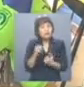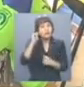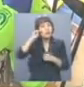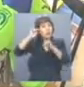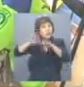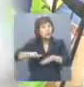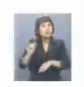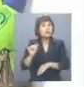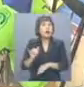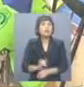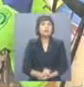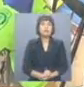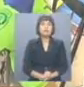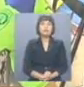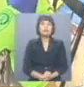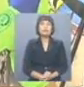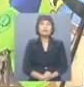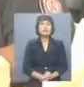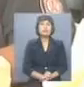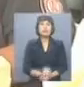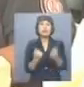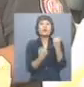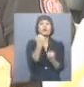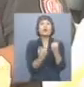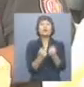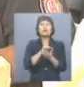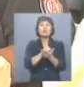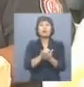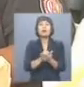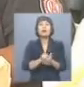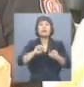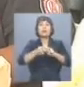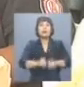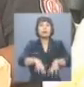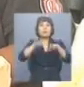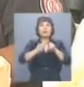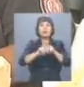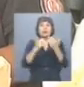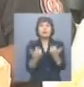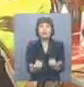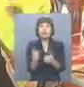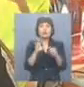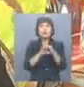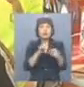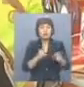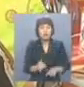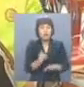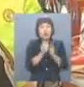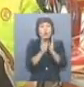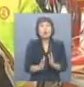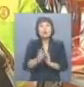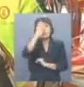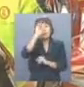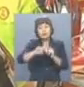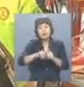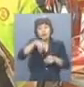ขณะที่การร้องขอความช่วยเหลือของผู้ประสบภัยในช่วงนี้นะครับเจ้าหน้าที่ระบุว่ามีเพียงการนำผู้ป่วยที่อาศัยอยู่ตามห้องพักที่น้ำ